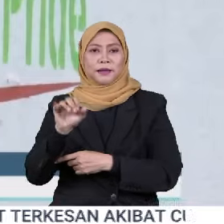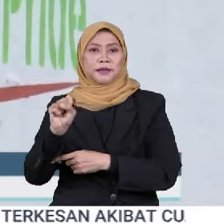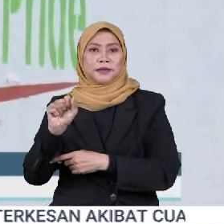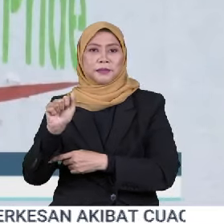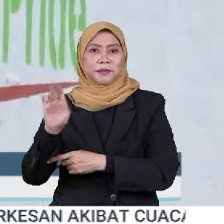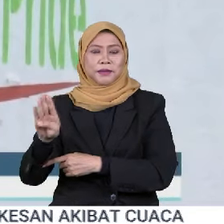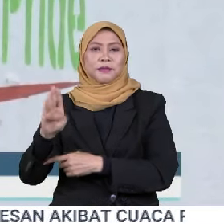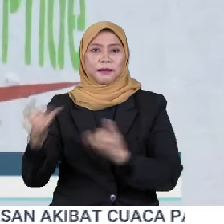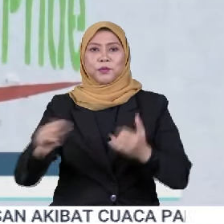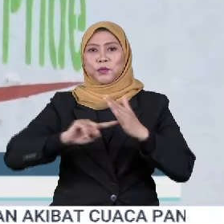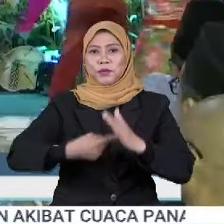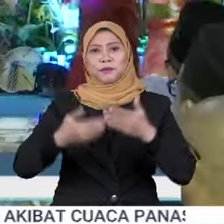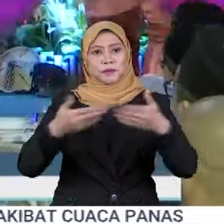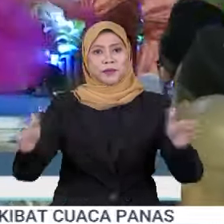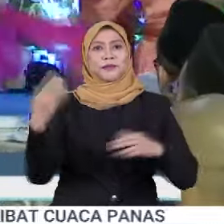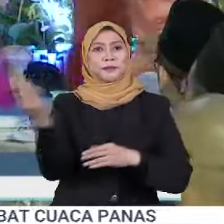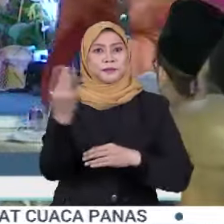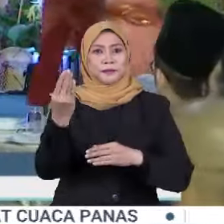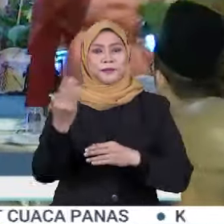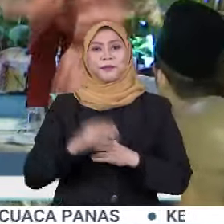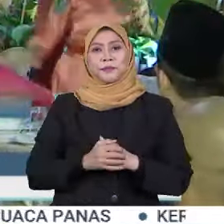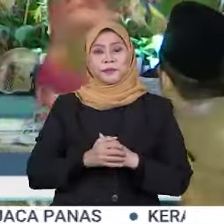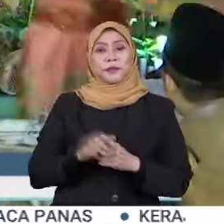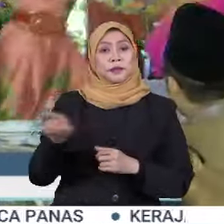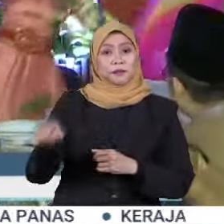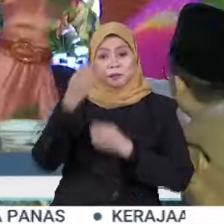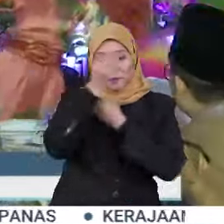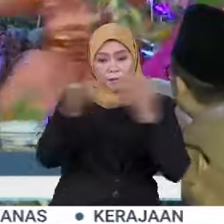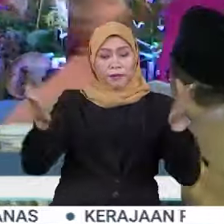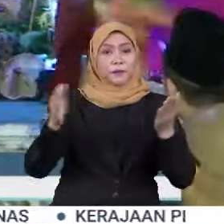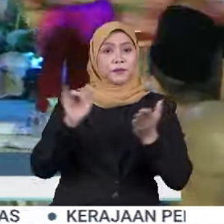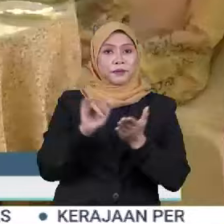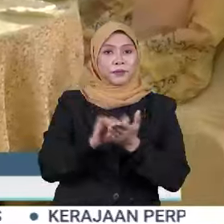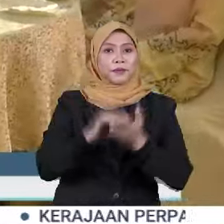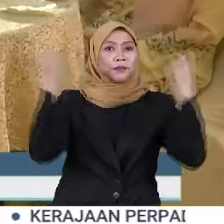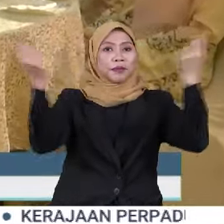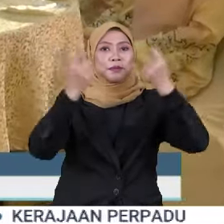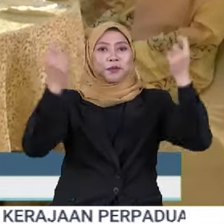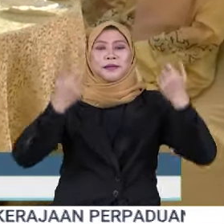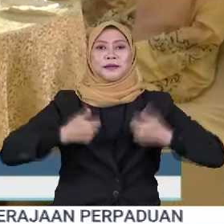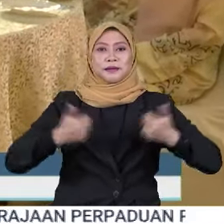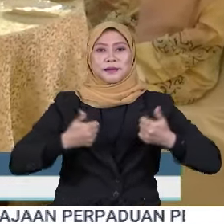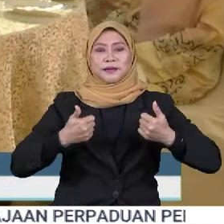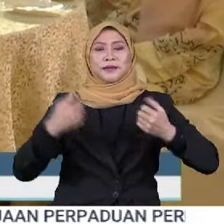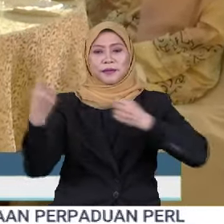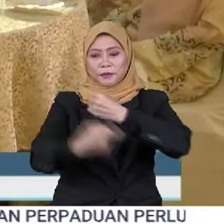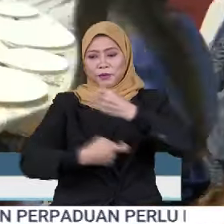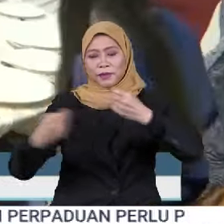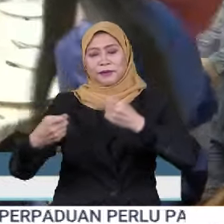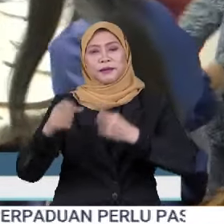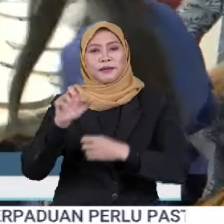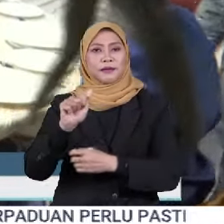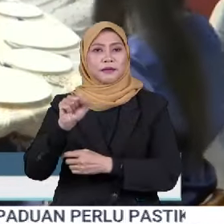beroperasi seperti biasa Muhammad Yakub memaklumkan demikian ketika sambutan Raya keamanan si SB